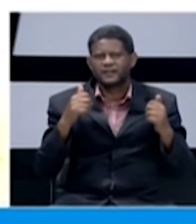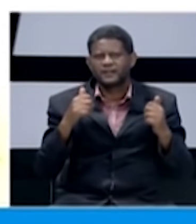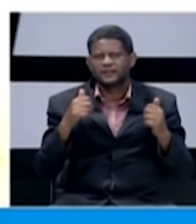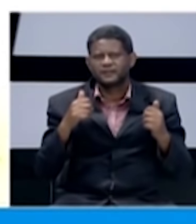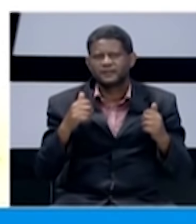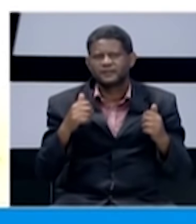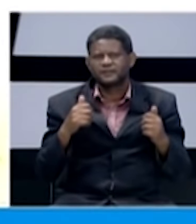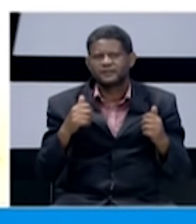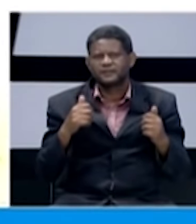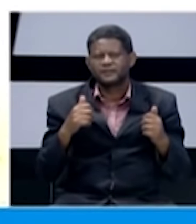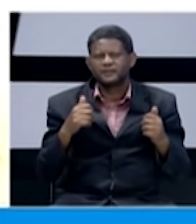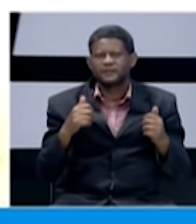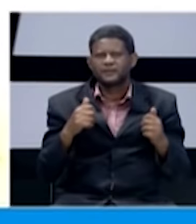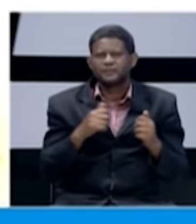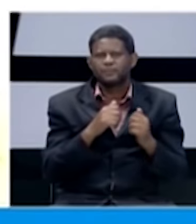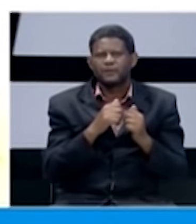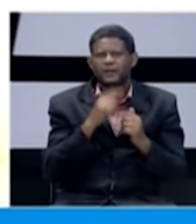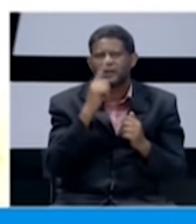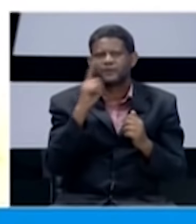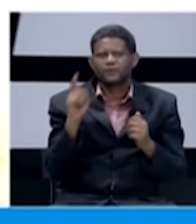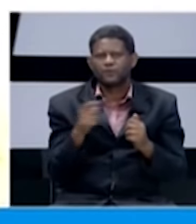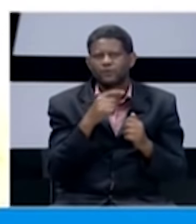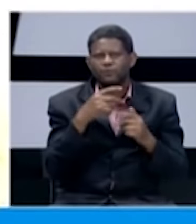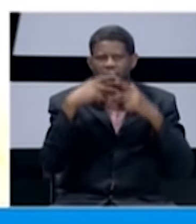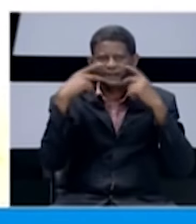حد خوینو رحقت محلینا ماسک ناگیرنا